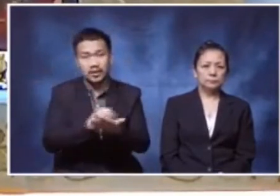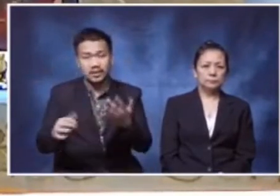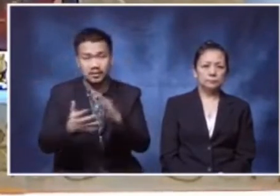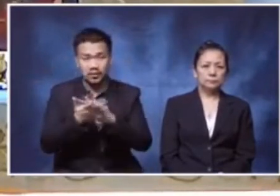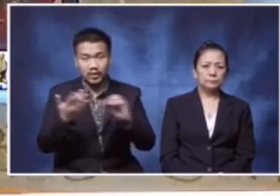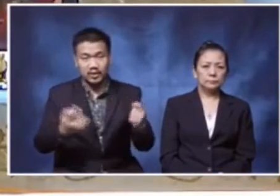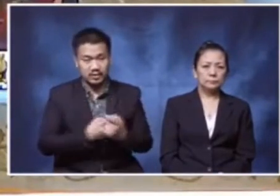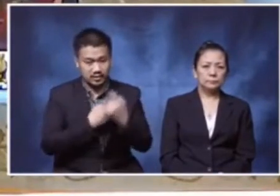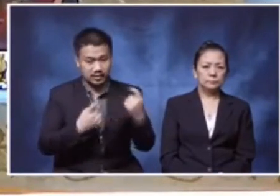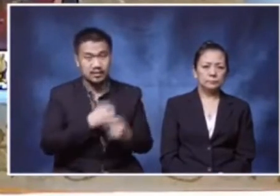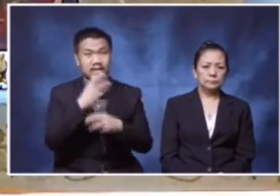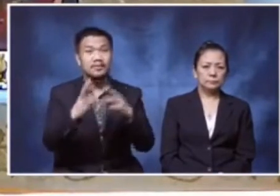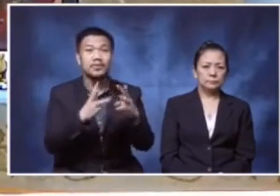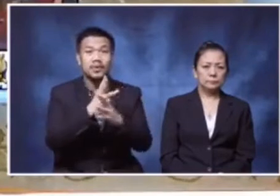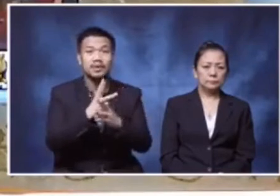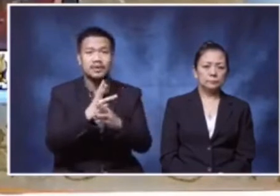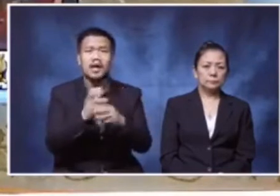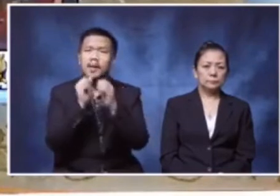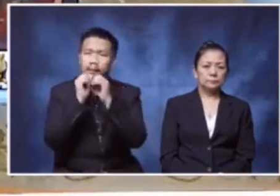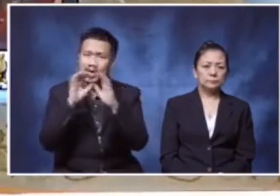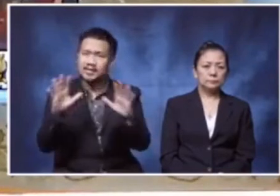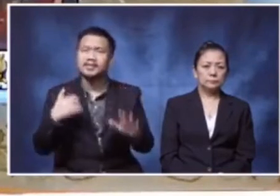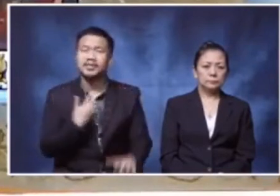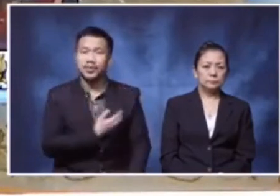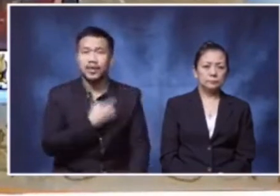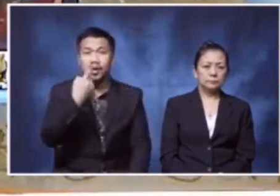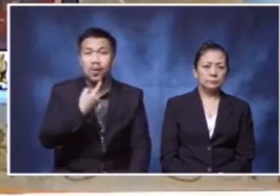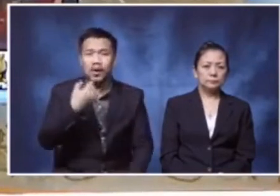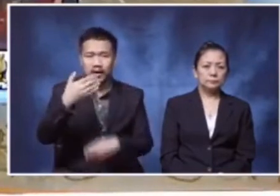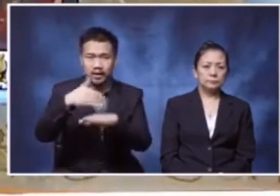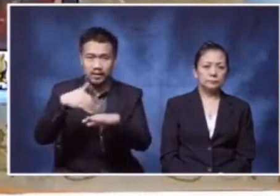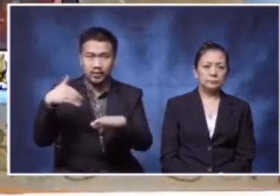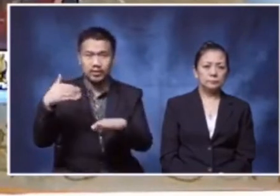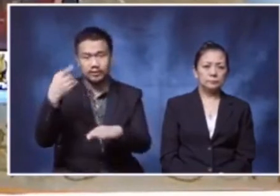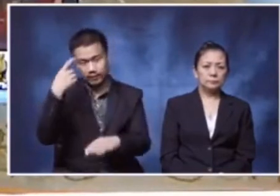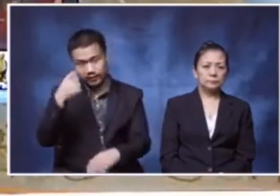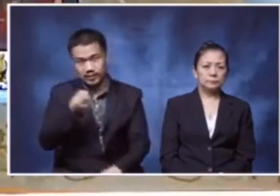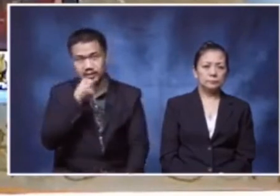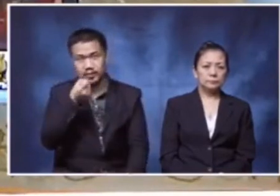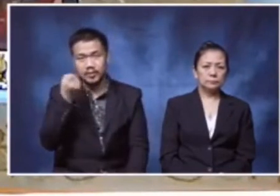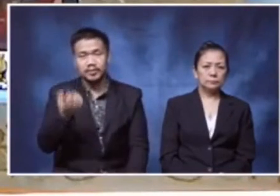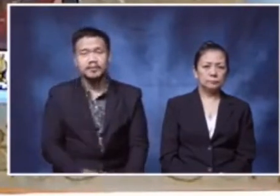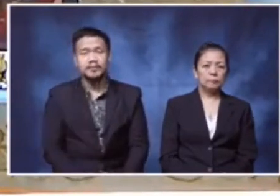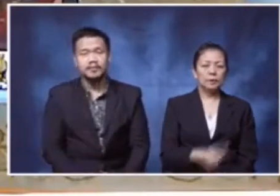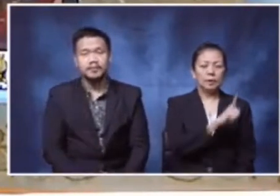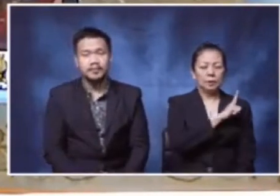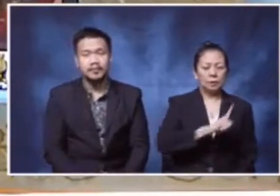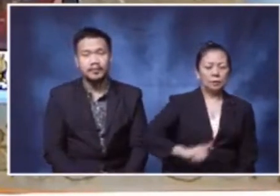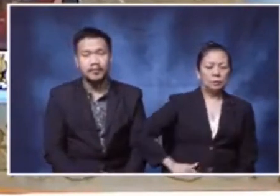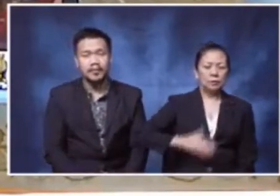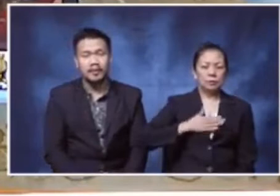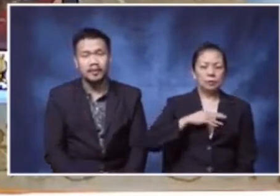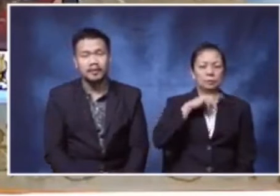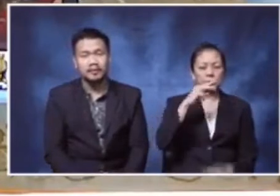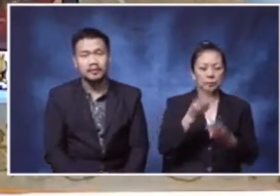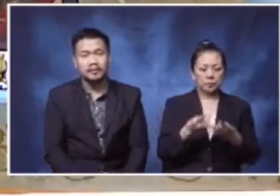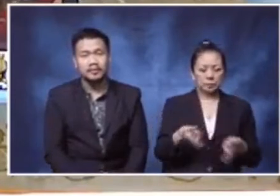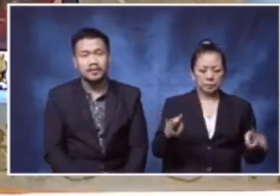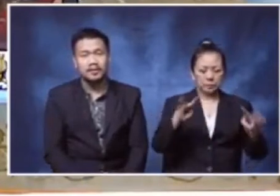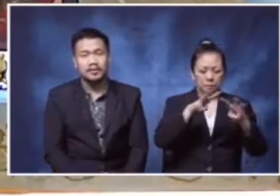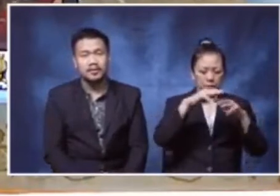sanlibutan, mapapalad ang mga tinatawag sa kanyang piging. Panginoon, hindi ako karapat-dapat